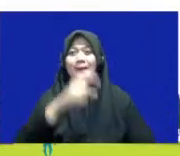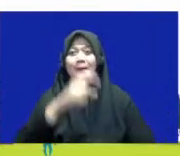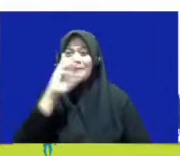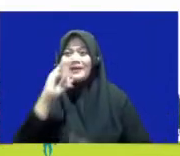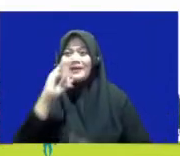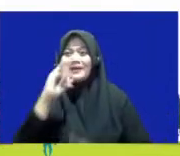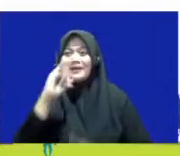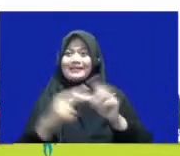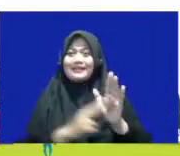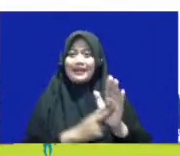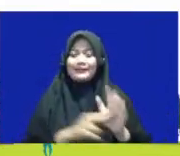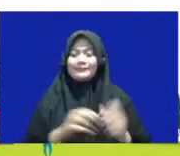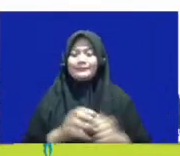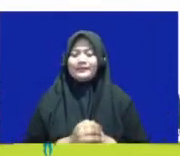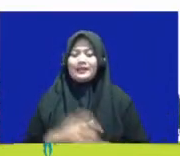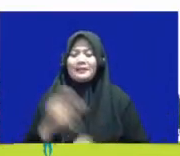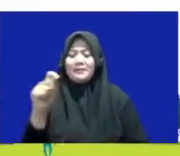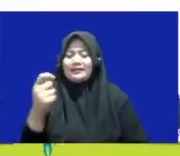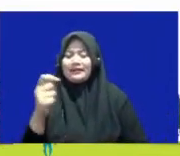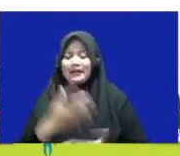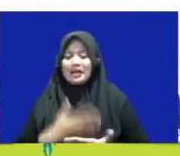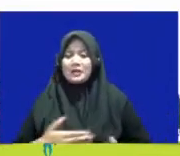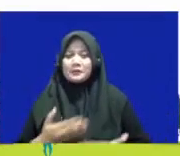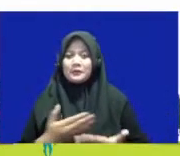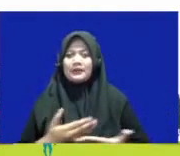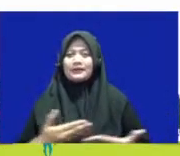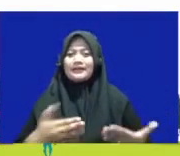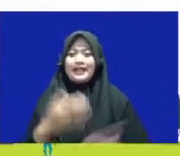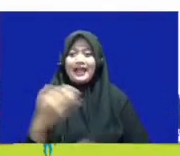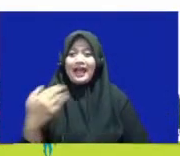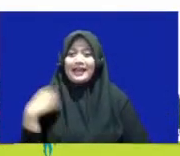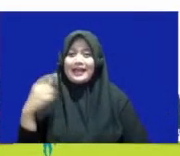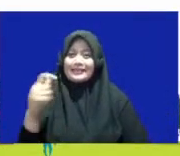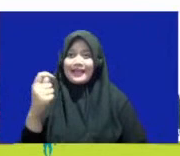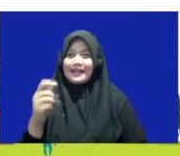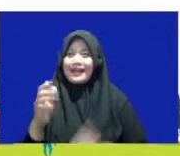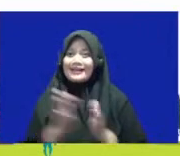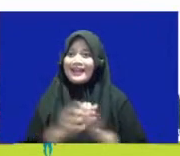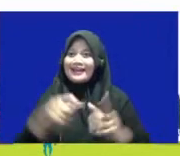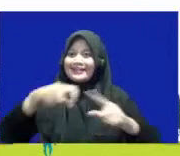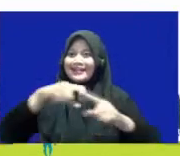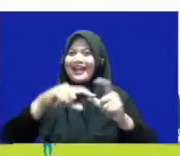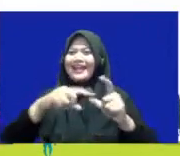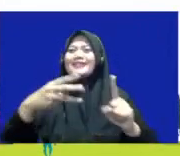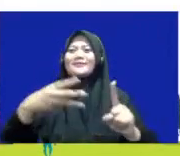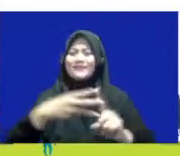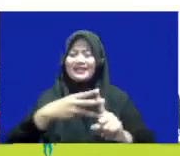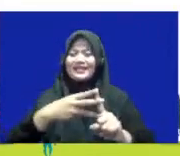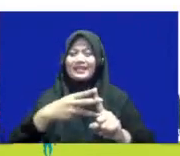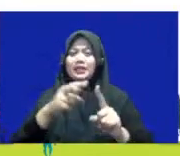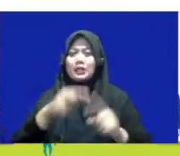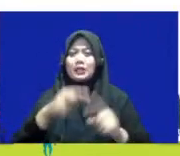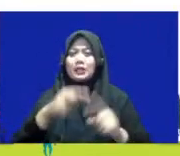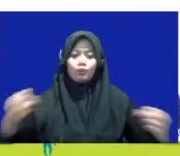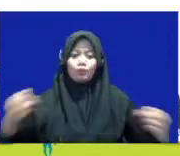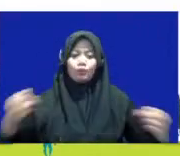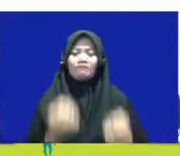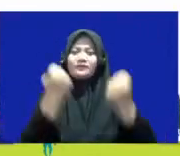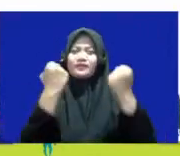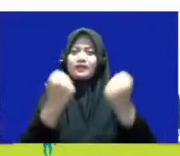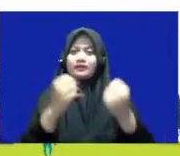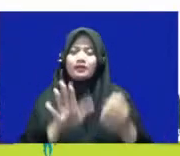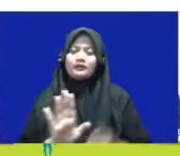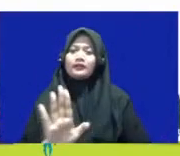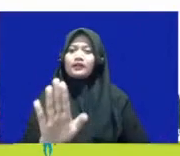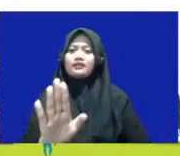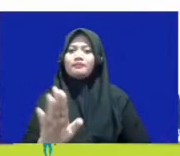Kementerian Sosial punya pilar sosial di antaranya Tagana dan KSB. Ini merupakan garda terdepan Kementerian